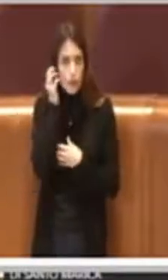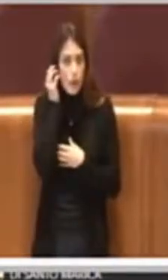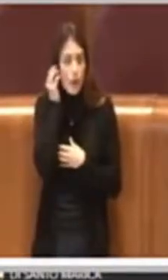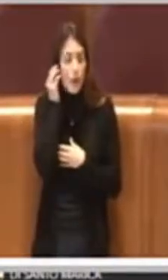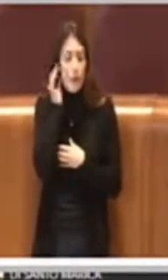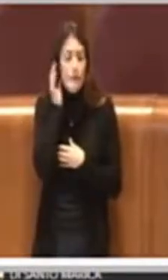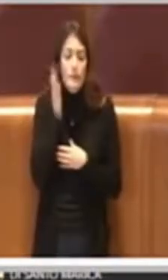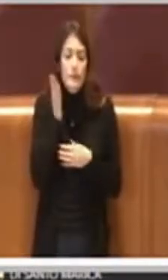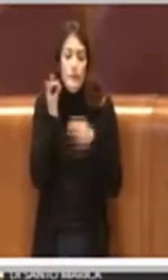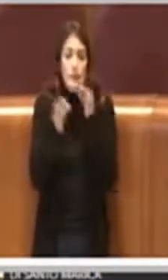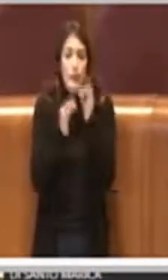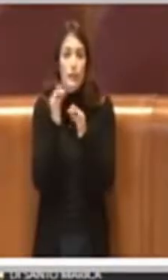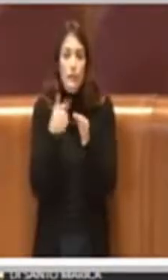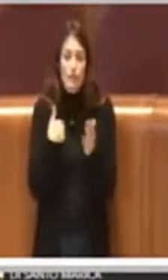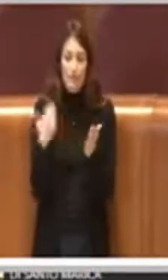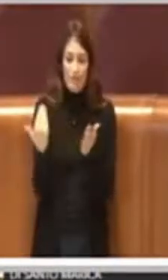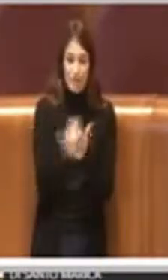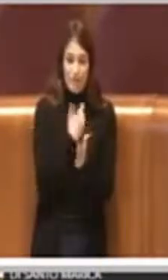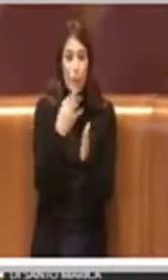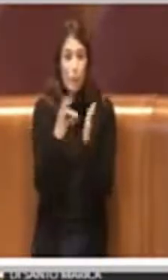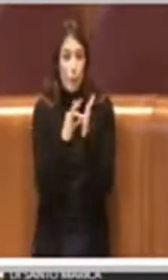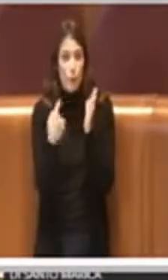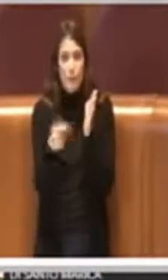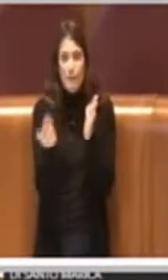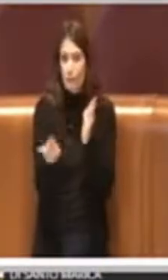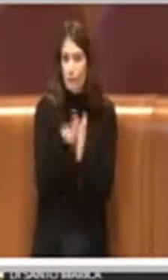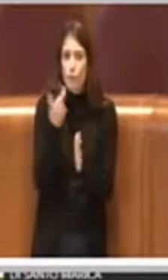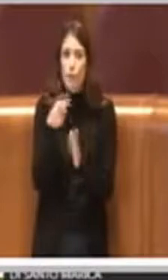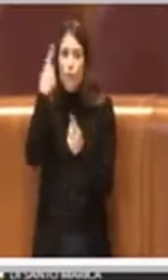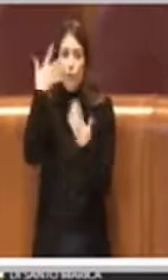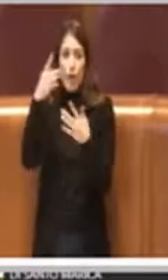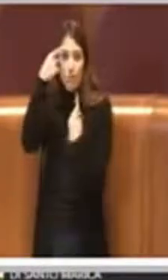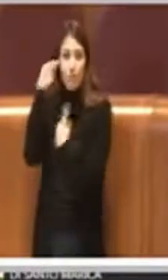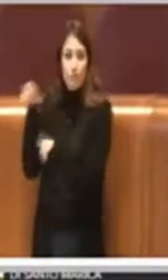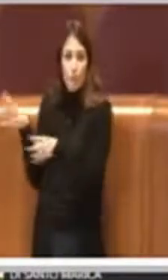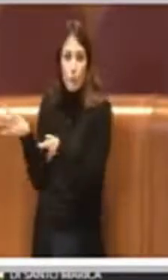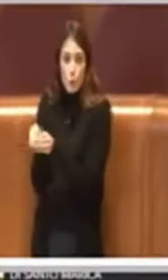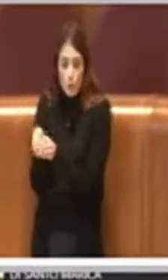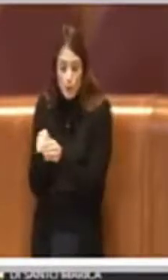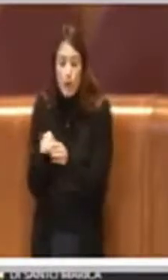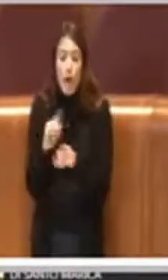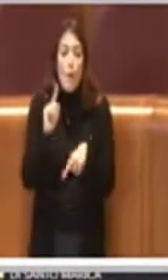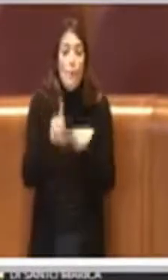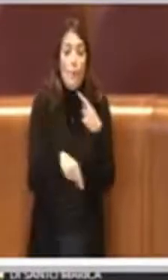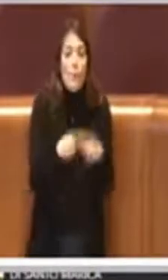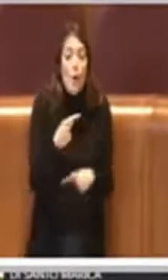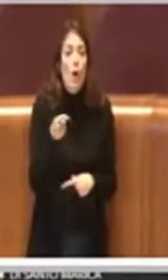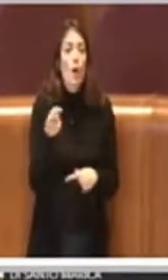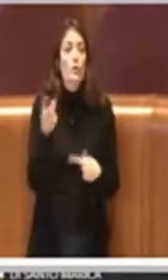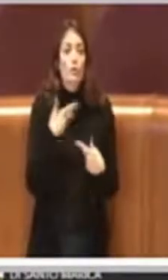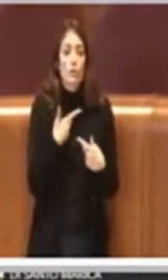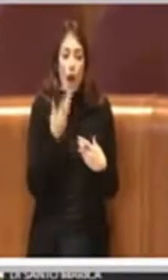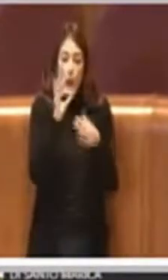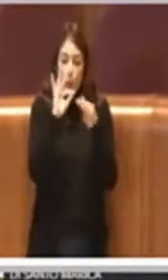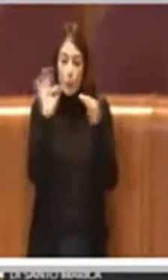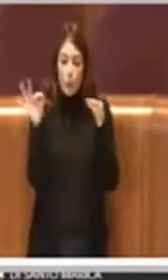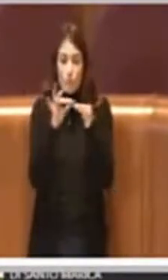espunto dalla proposta questo punto. Sono stati definiti dei